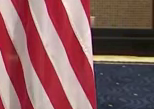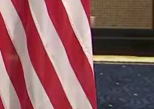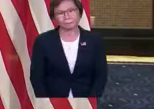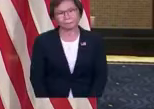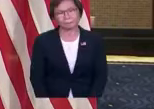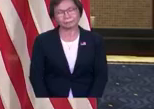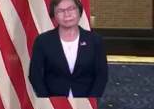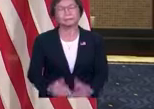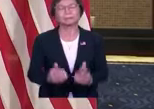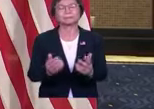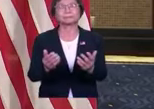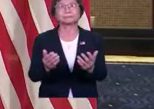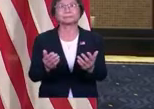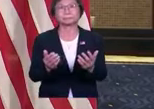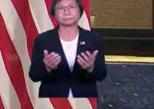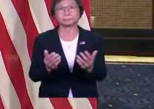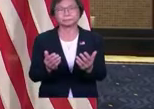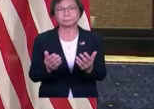Halo Bismillahirohmanirohim